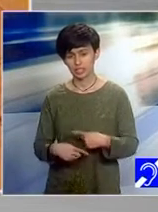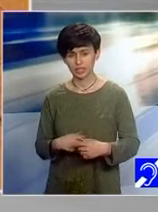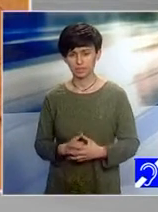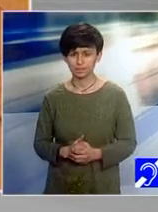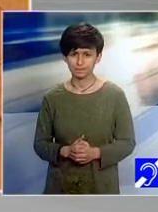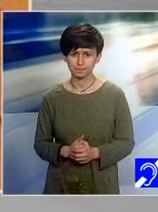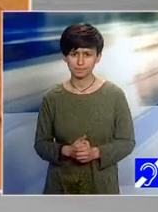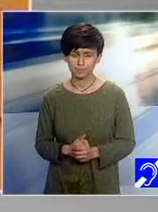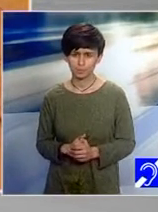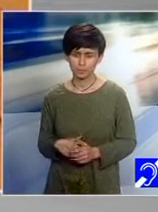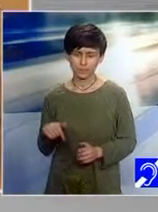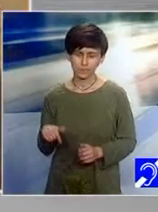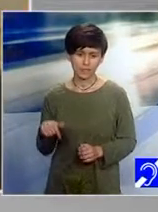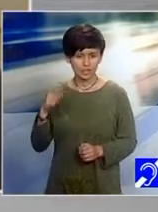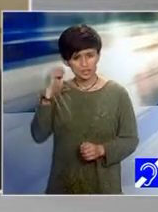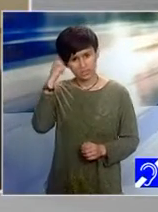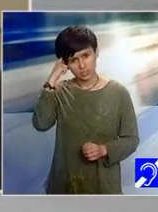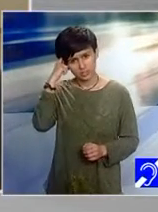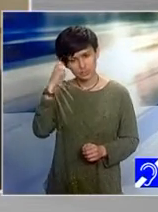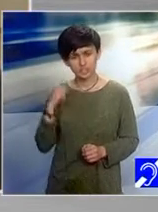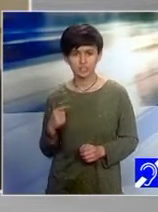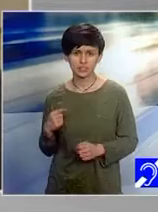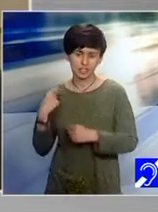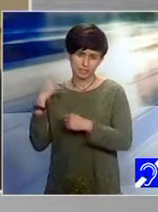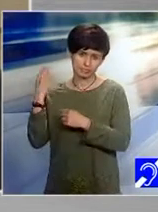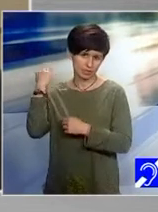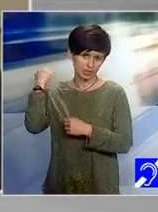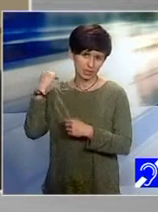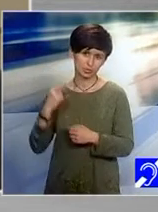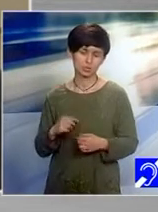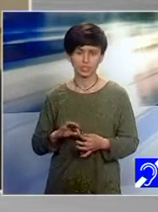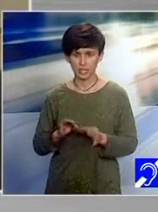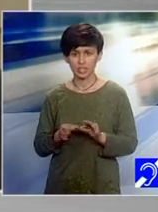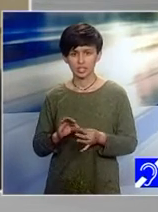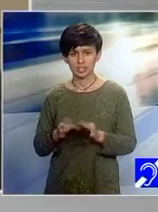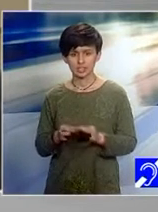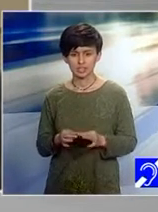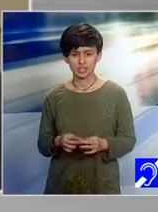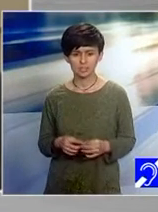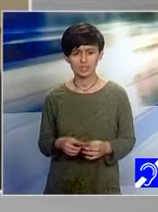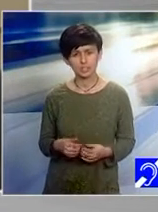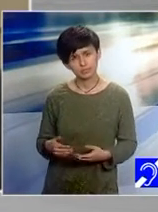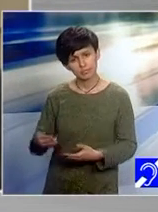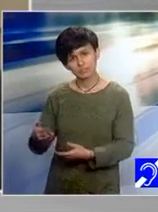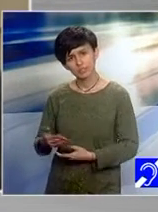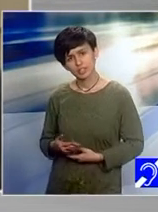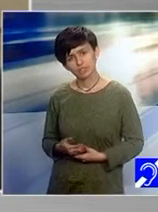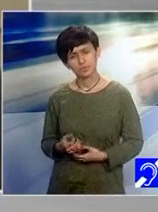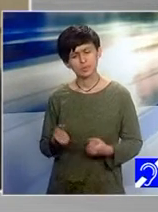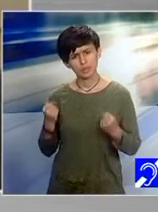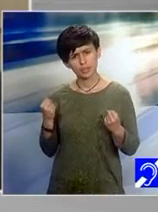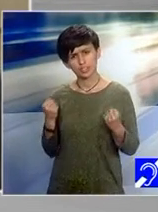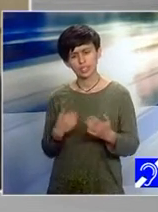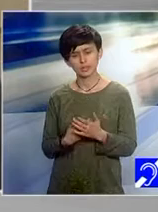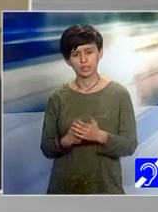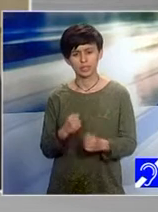Și această conștientizare a trecutului înseamnă că undeva ne încarcă și mai puternic ca să făptuim la rândul nostru lucruri